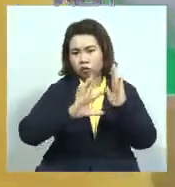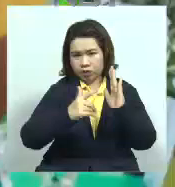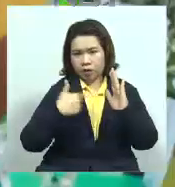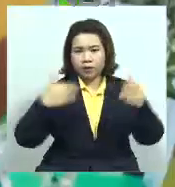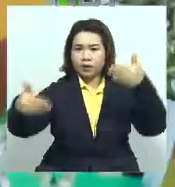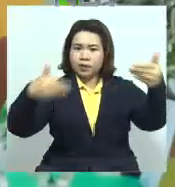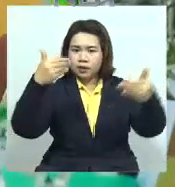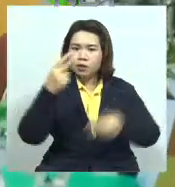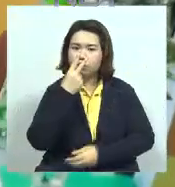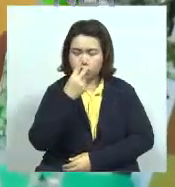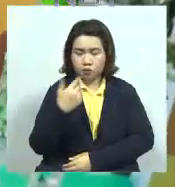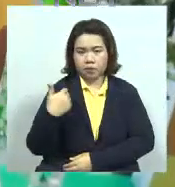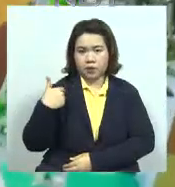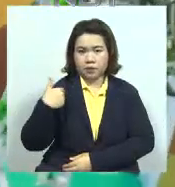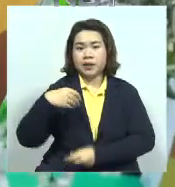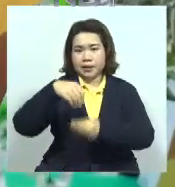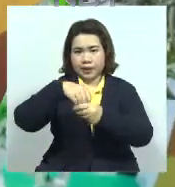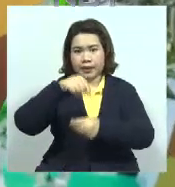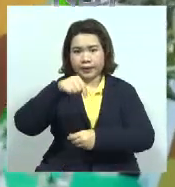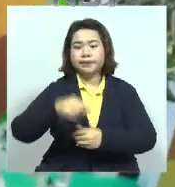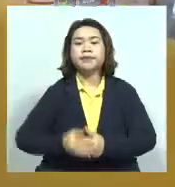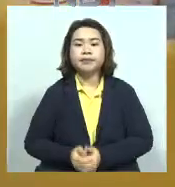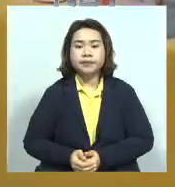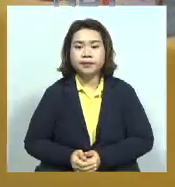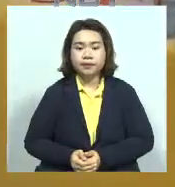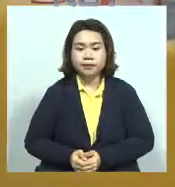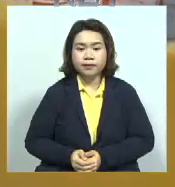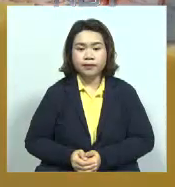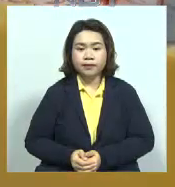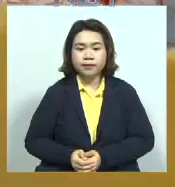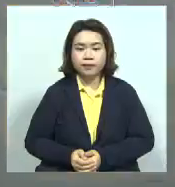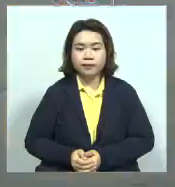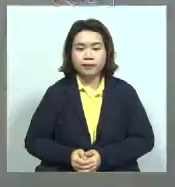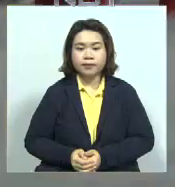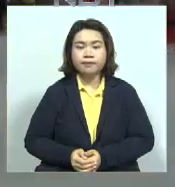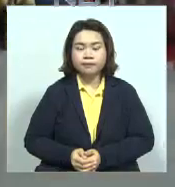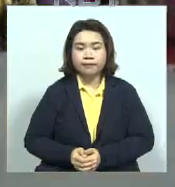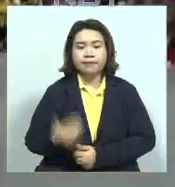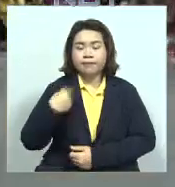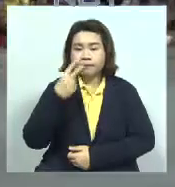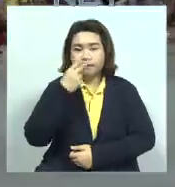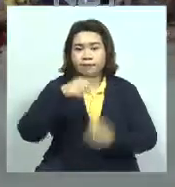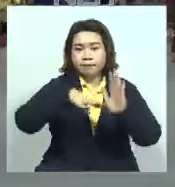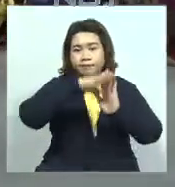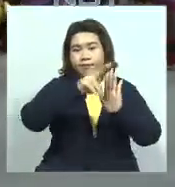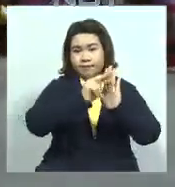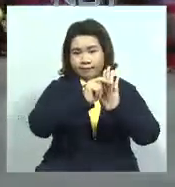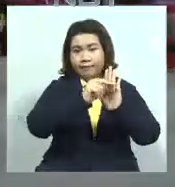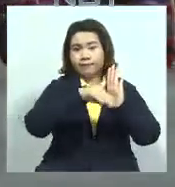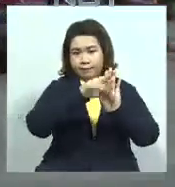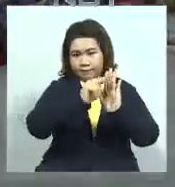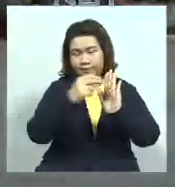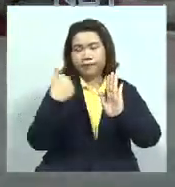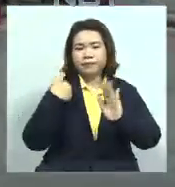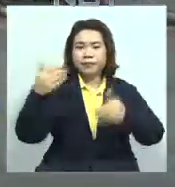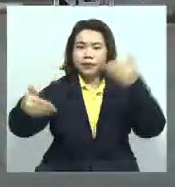แสดงให้ชมภายในพื้นที่บริเวณงานอีกด้วยค่ะขึ้นเหนือไปที่จังหวัดน่านกันบ้างนะคะที่นั่